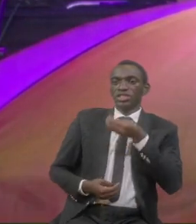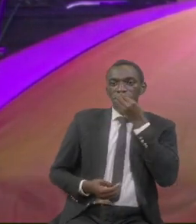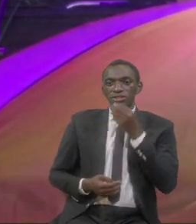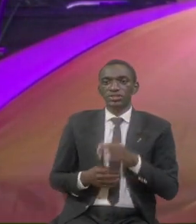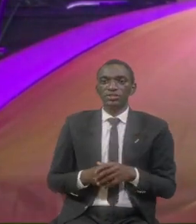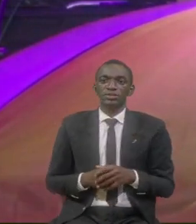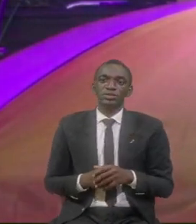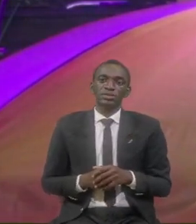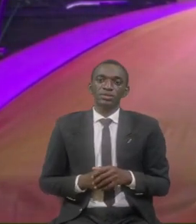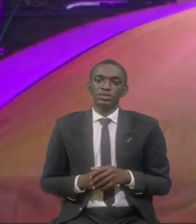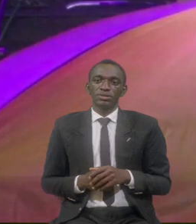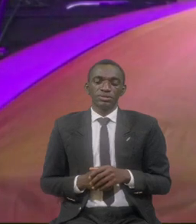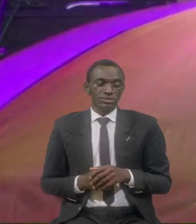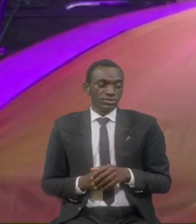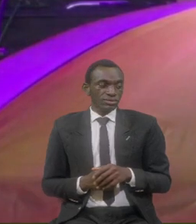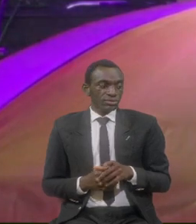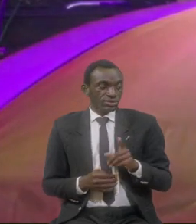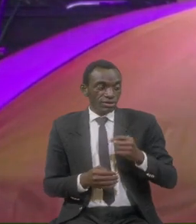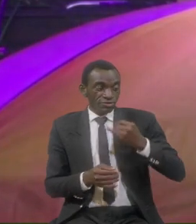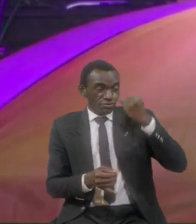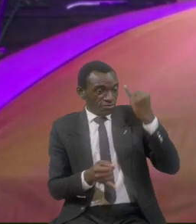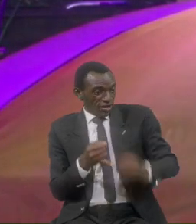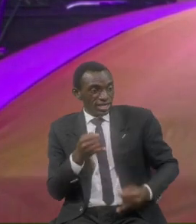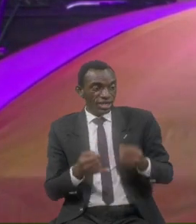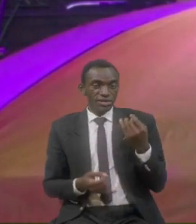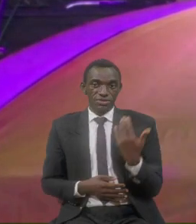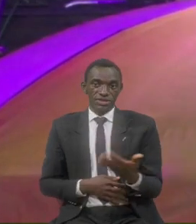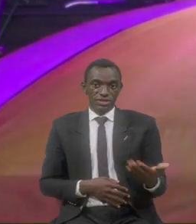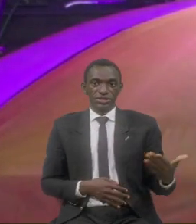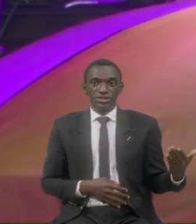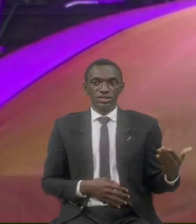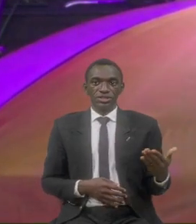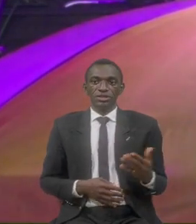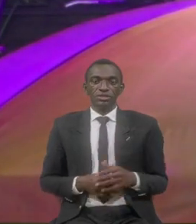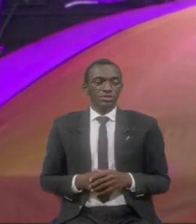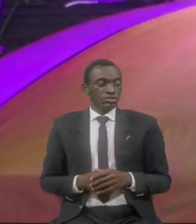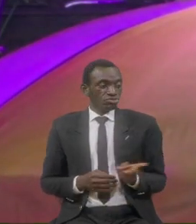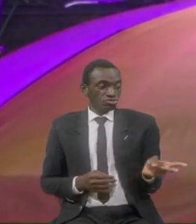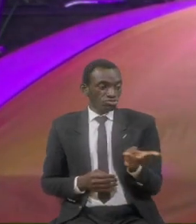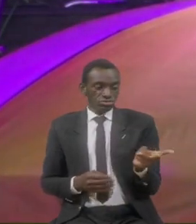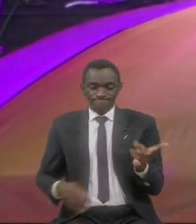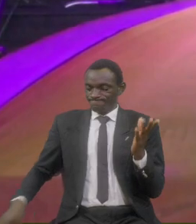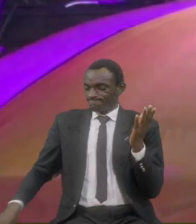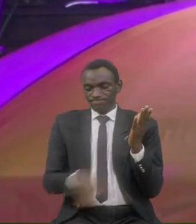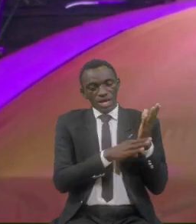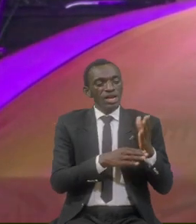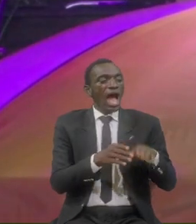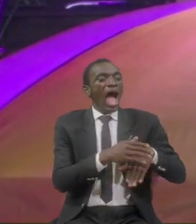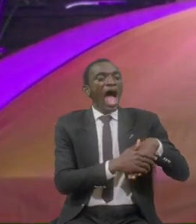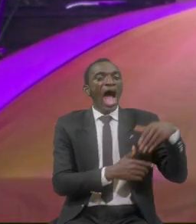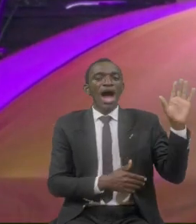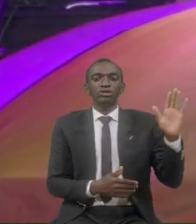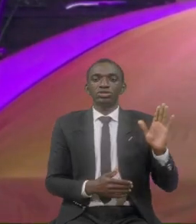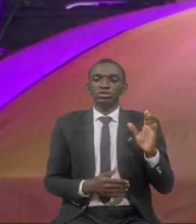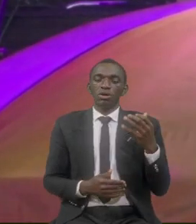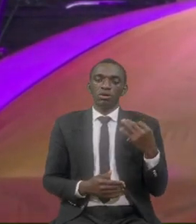The final sin. Ang pinaka final nga sin. They were driven out of the garden. Sila gipagawas sa Dios gikan